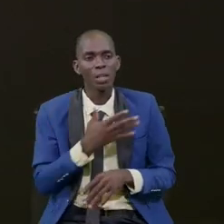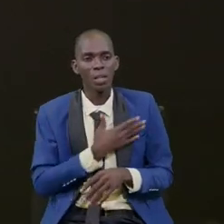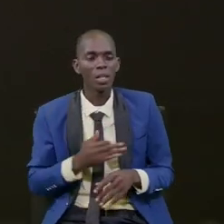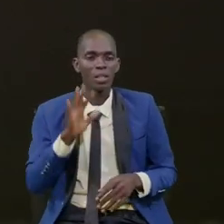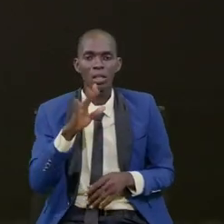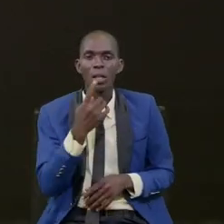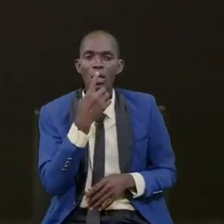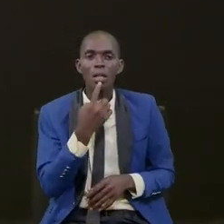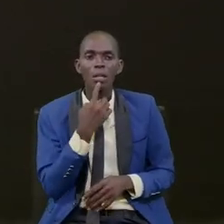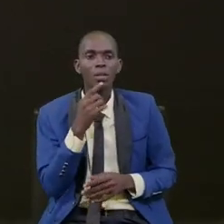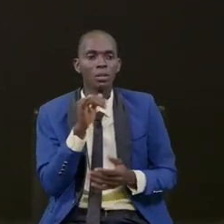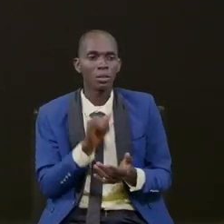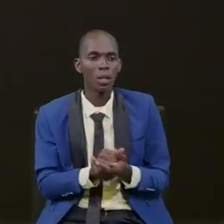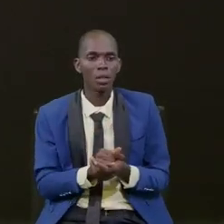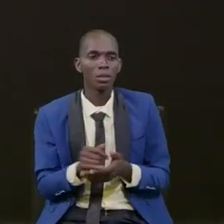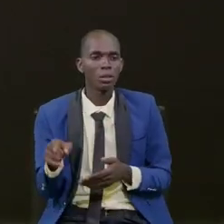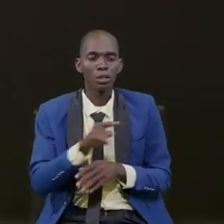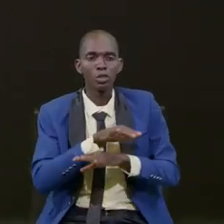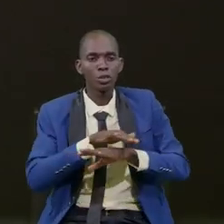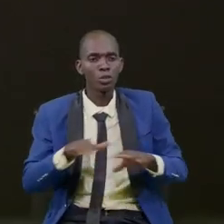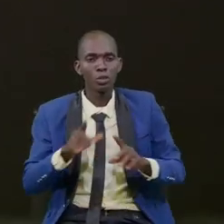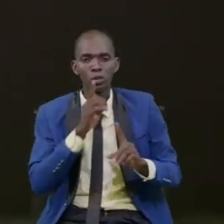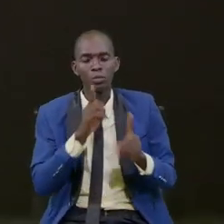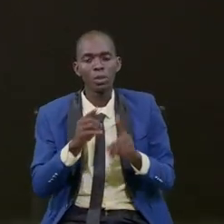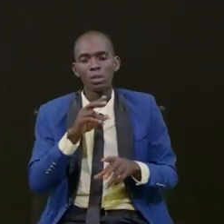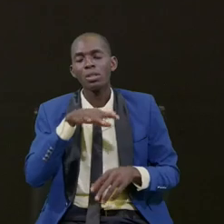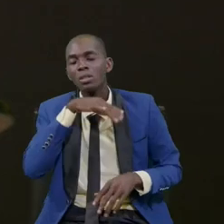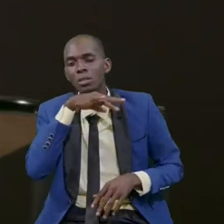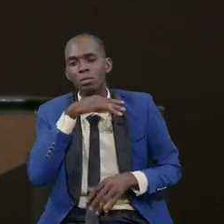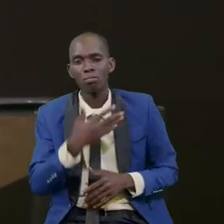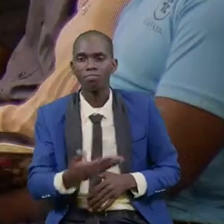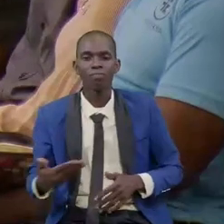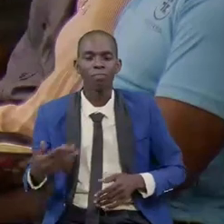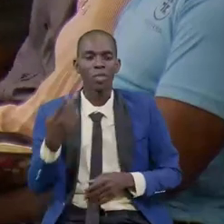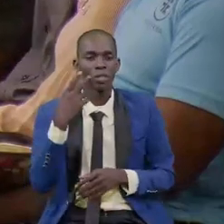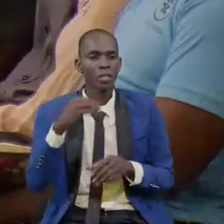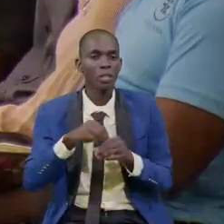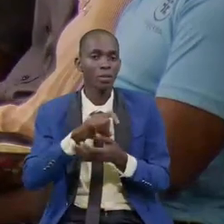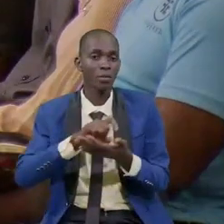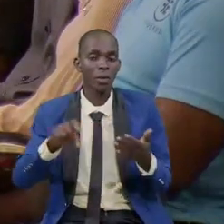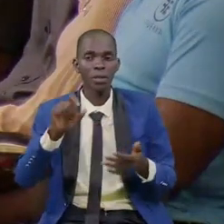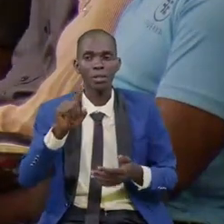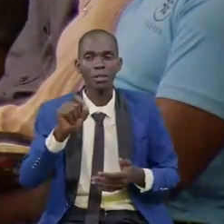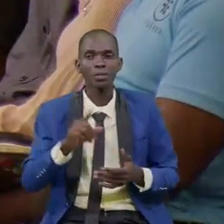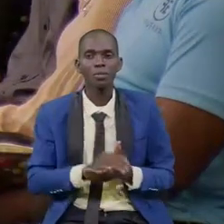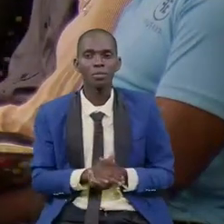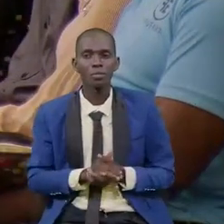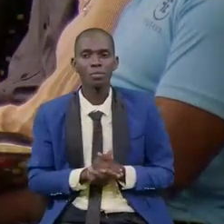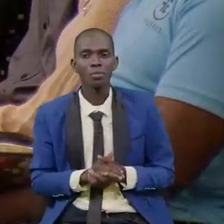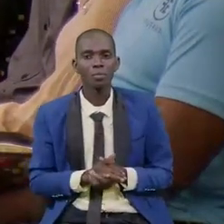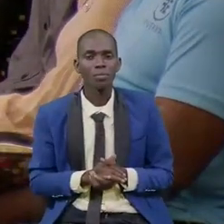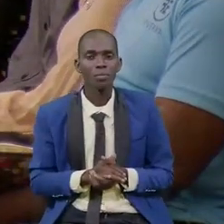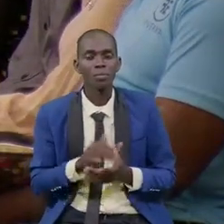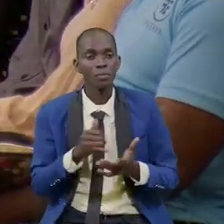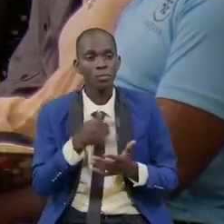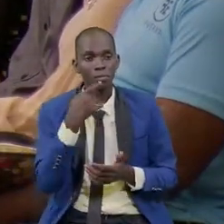langue du mal et ses lèvres des paroles trompeuses. Voilà le verset 11. Verset 11.